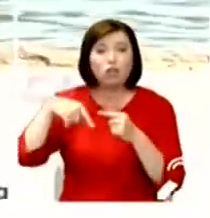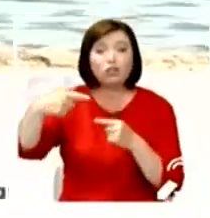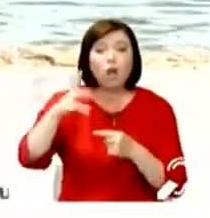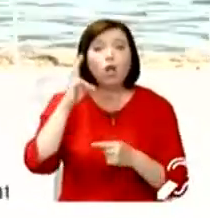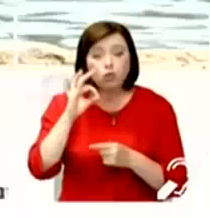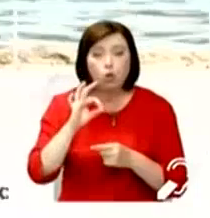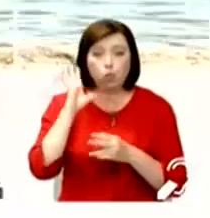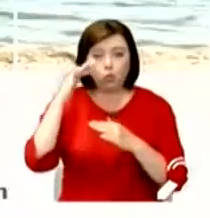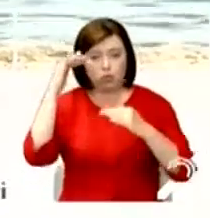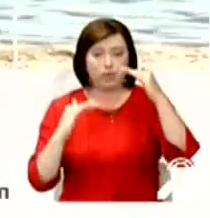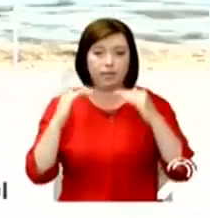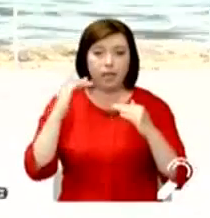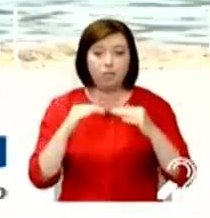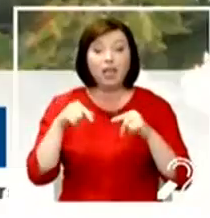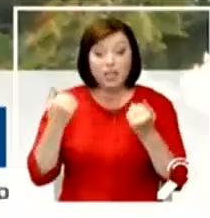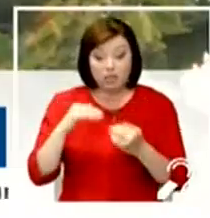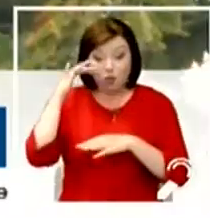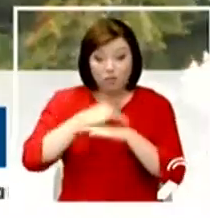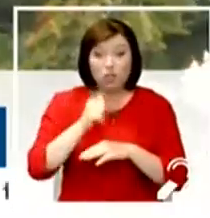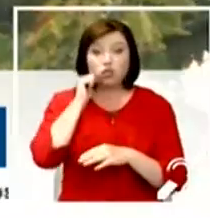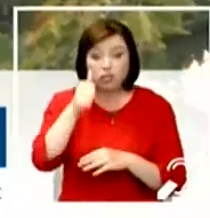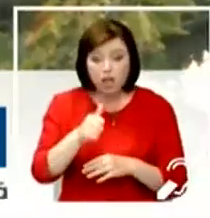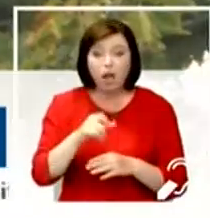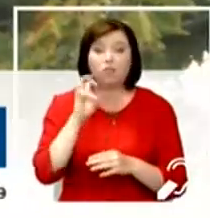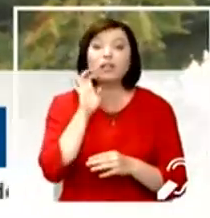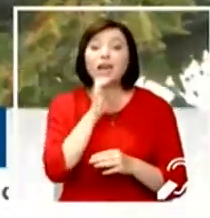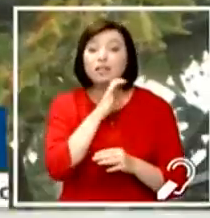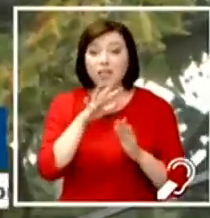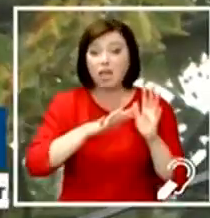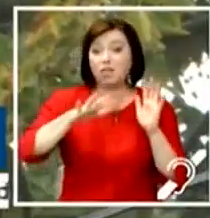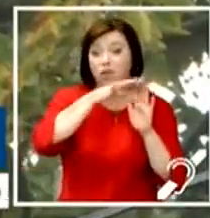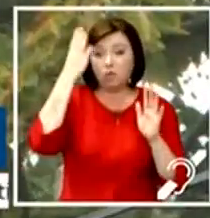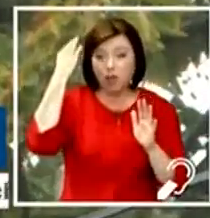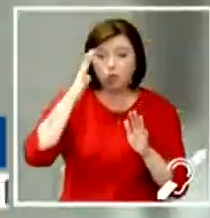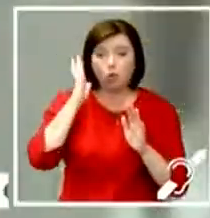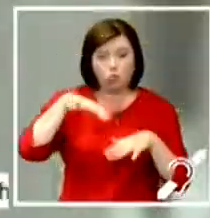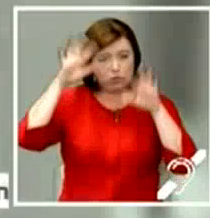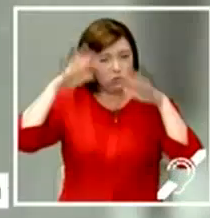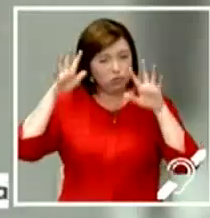dar va deveni instabilă. În această seară și mâine, în special în nordul Republicii Moldova,